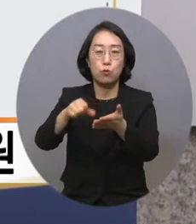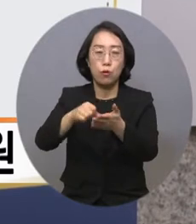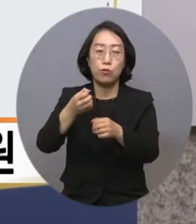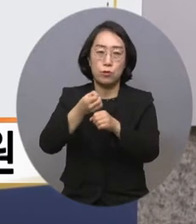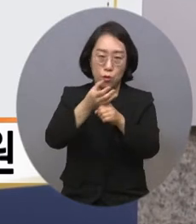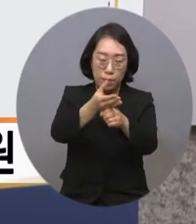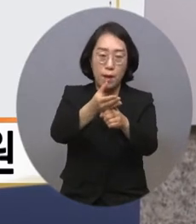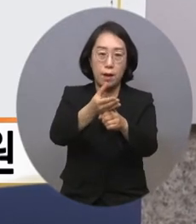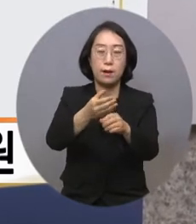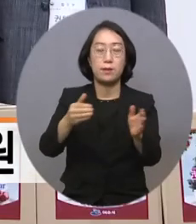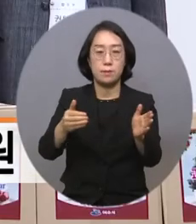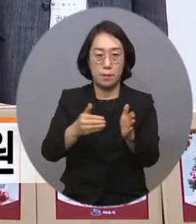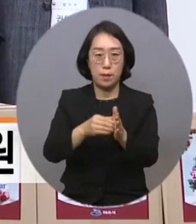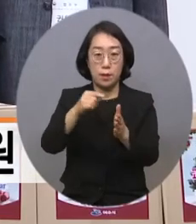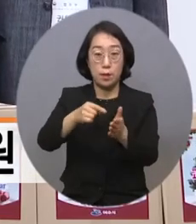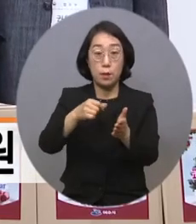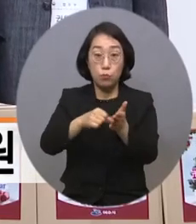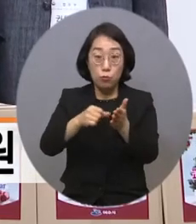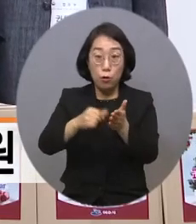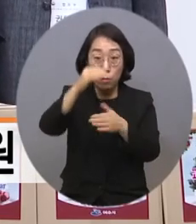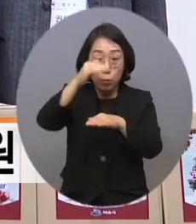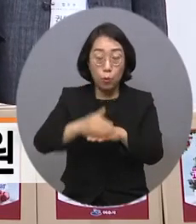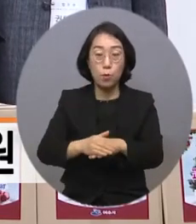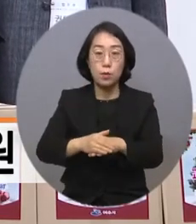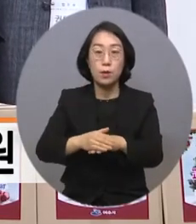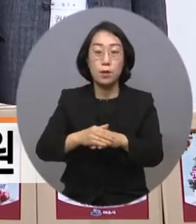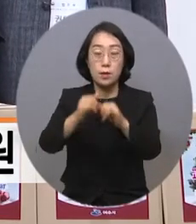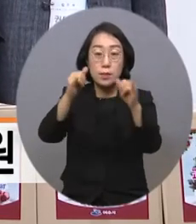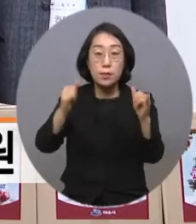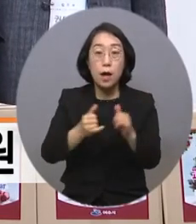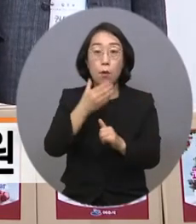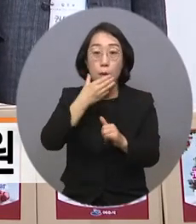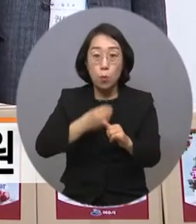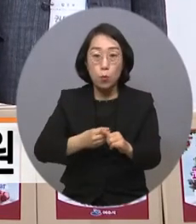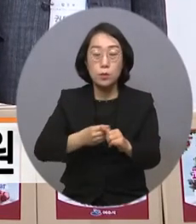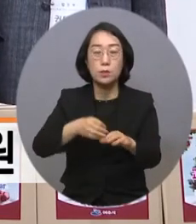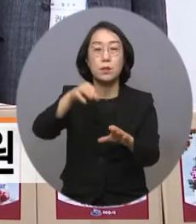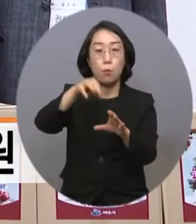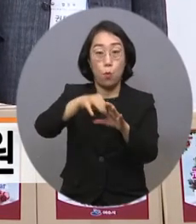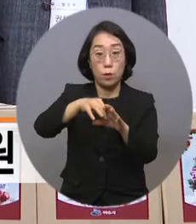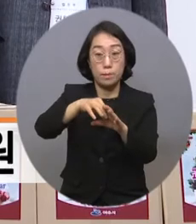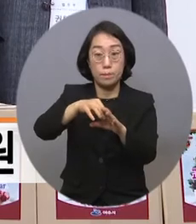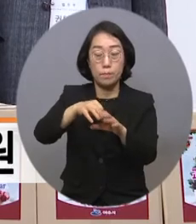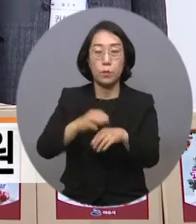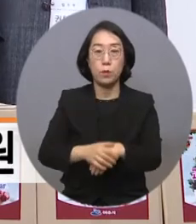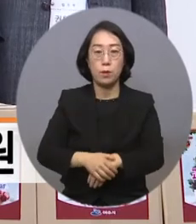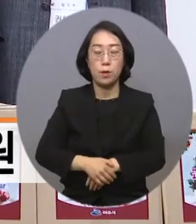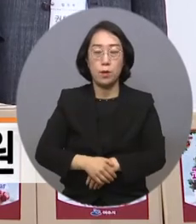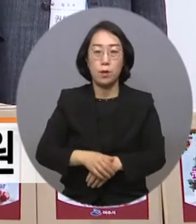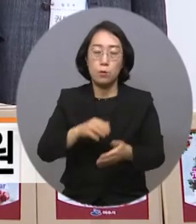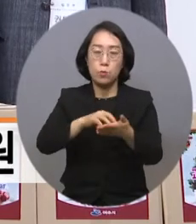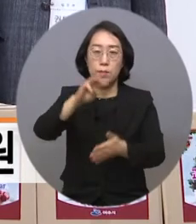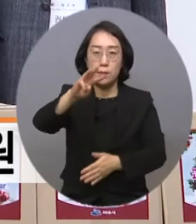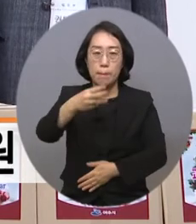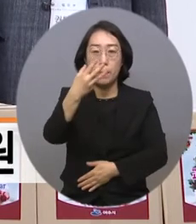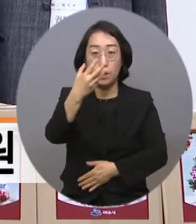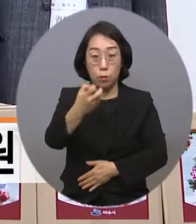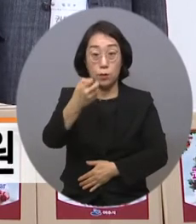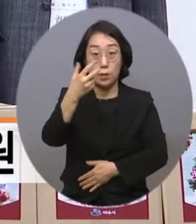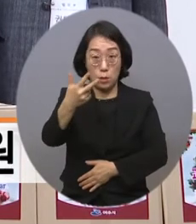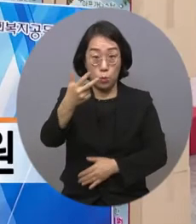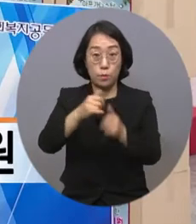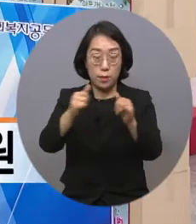지원했습니다. 이번 생필품은 전남 사회복지공동모금회를 통해 78가구